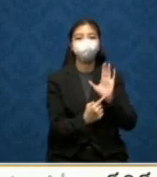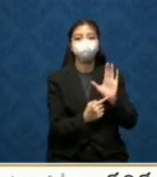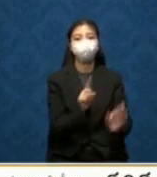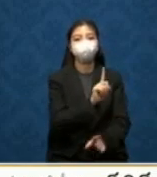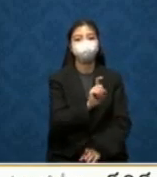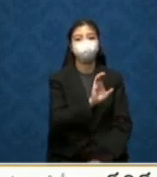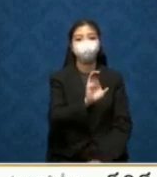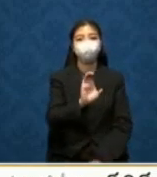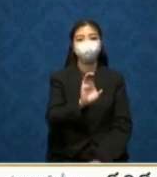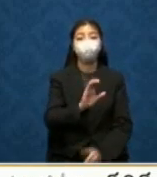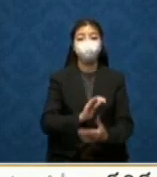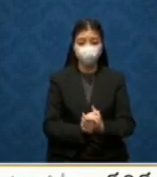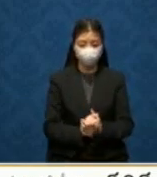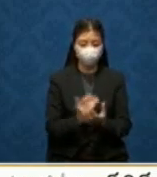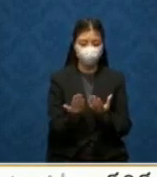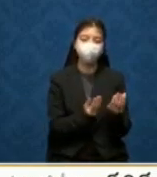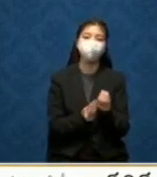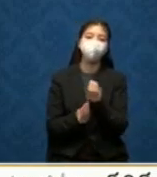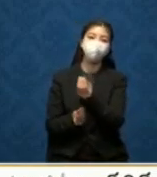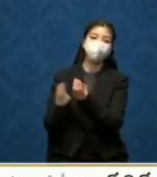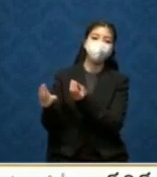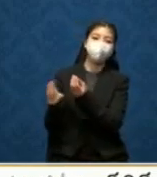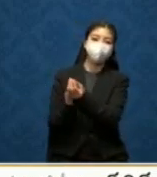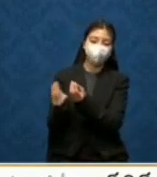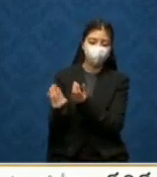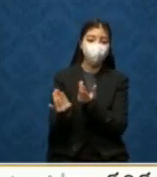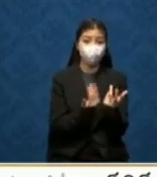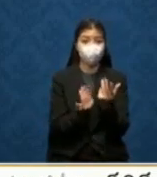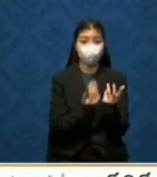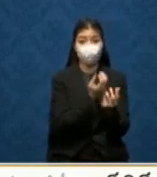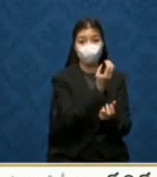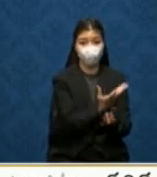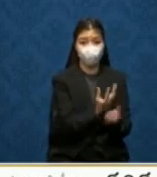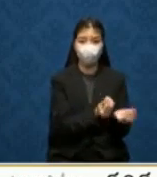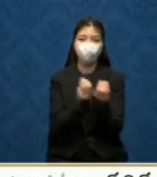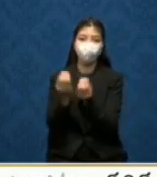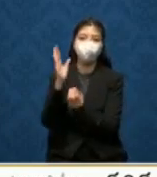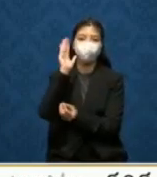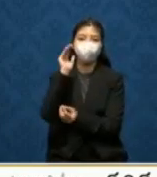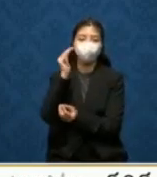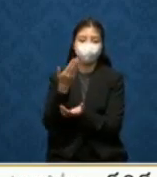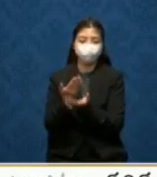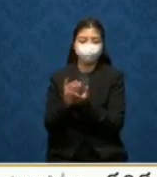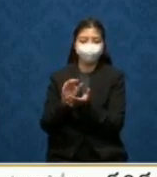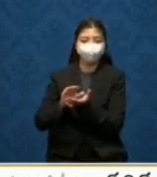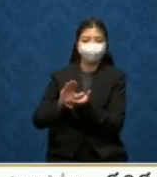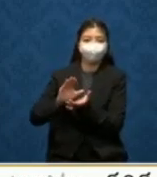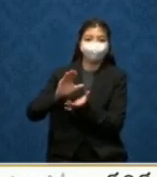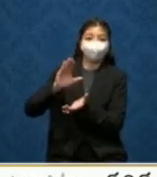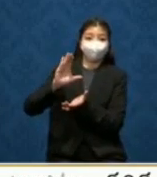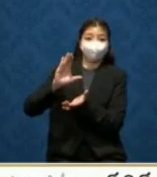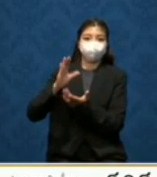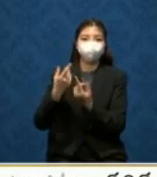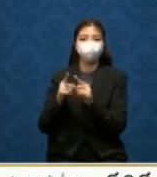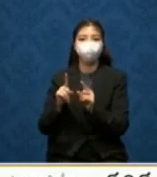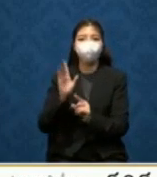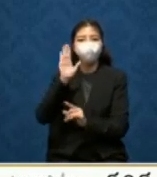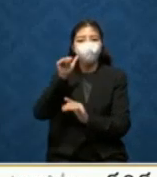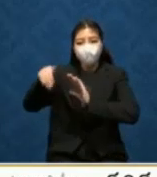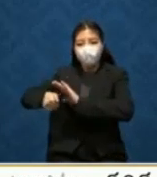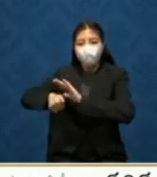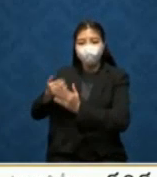บาทลูกก็ให้กันทุกคนแต่ลูกหลายคนให้พ่อได้หลายบาทแต่แ่อพ่อที่แอบไปกู้เงินคนคน